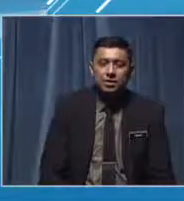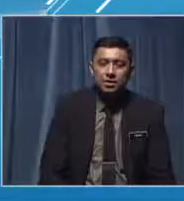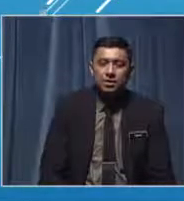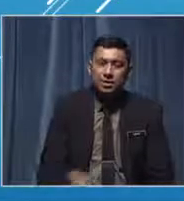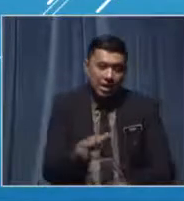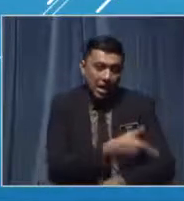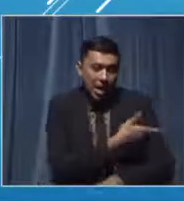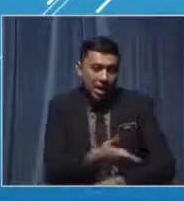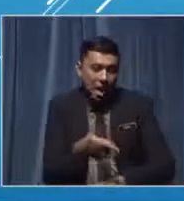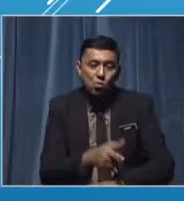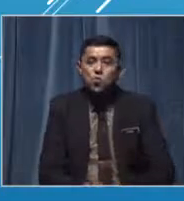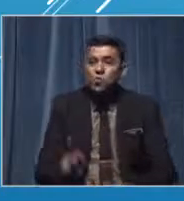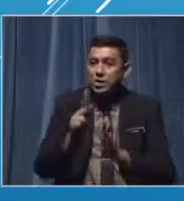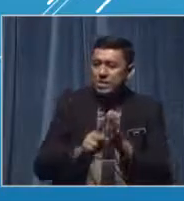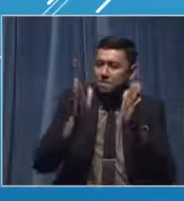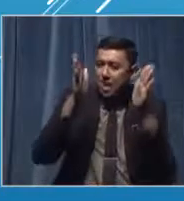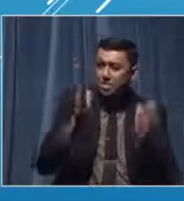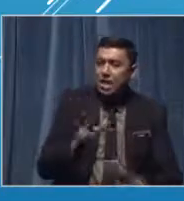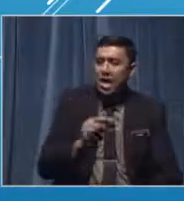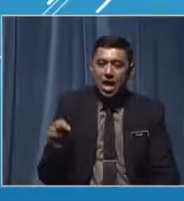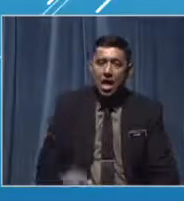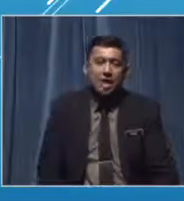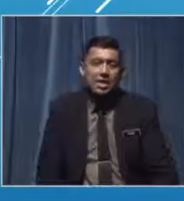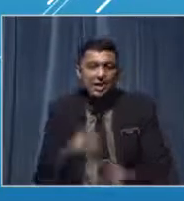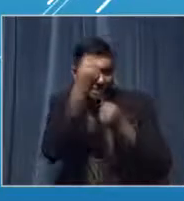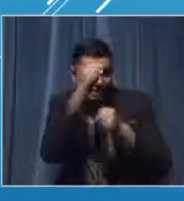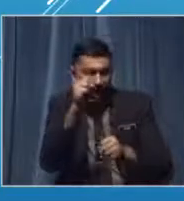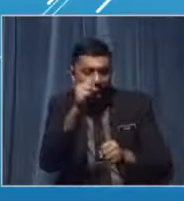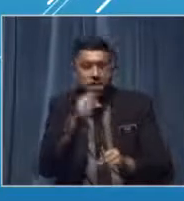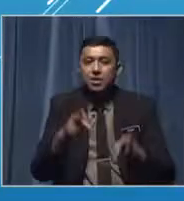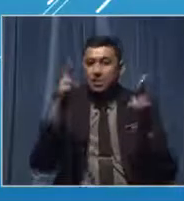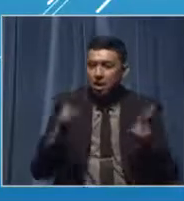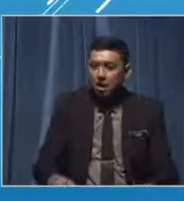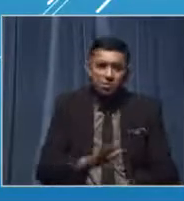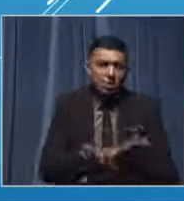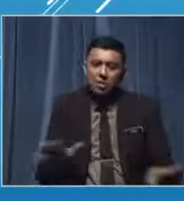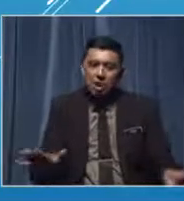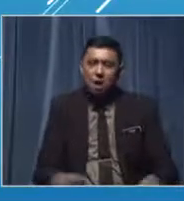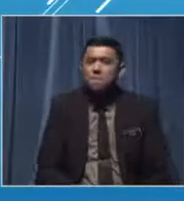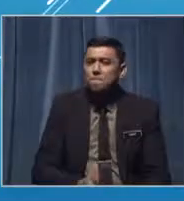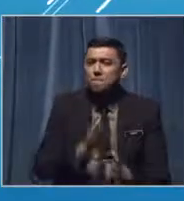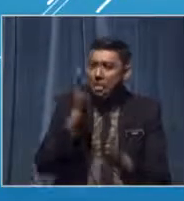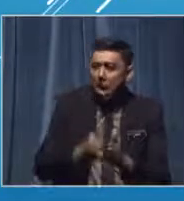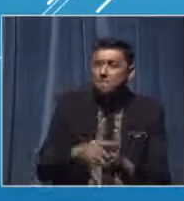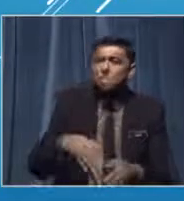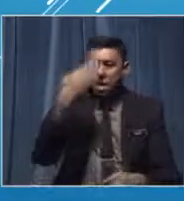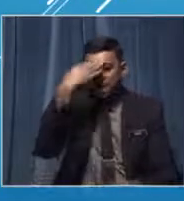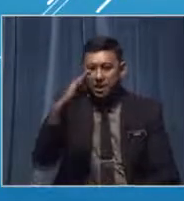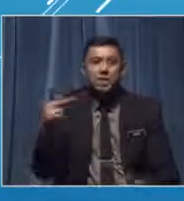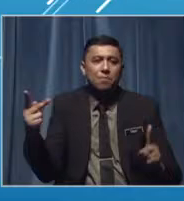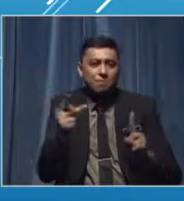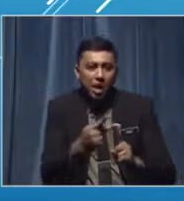Lagu kebangsaan menggambarkan kesetiaan rakyat dan tidak berbelah bagi kepada tanah air.